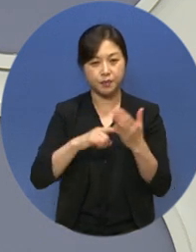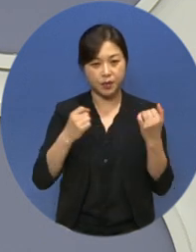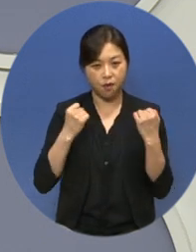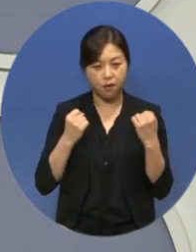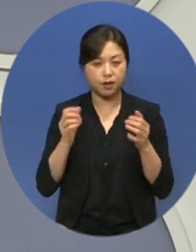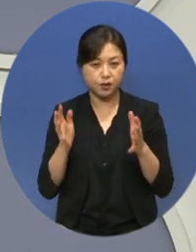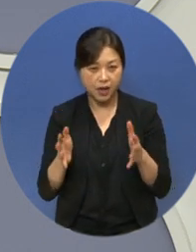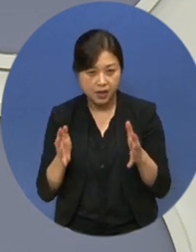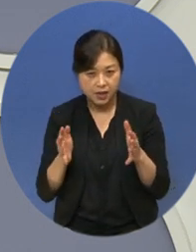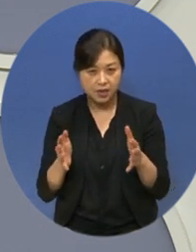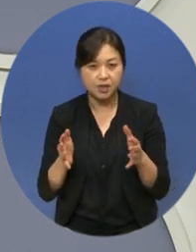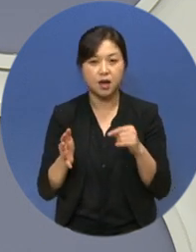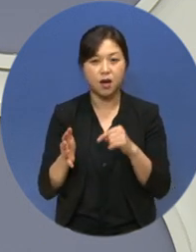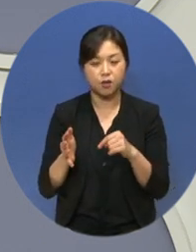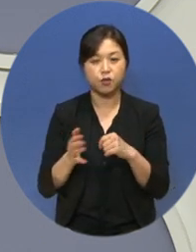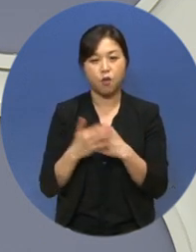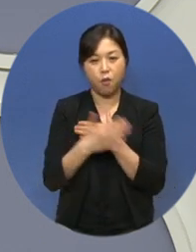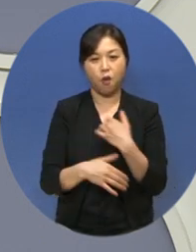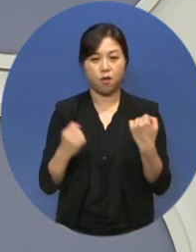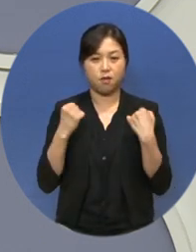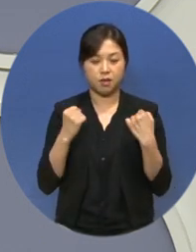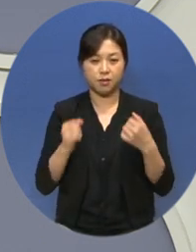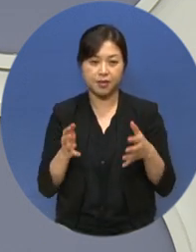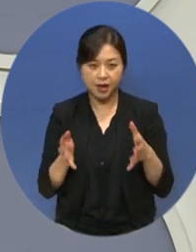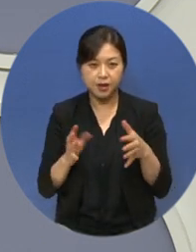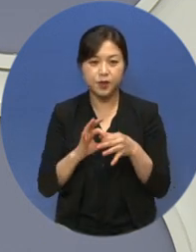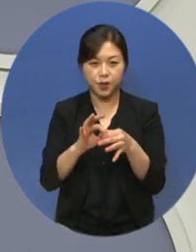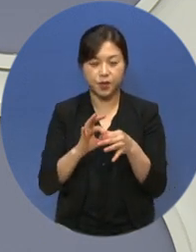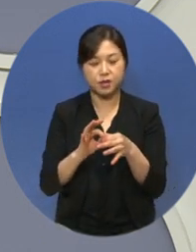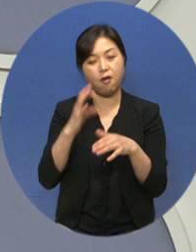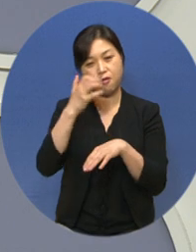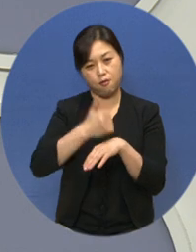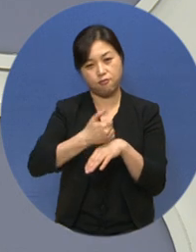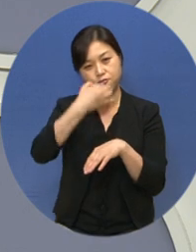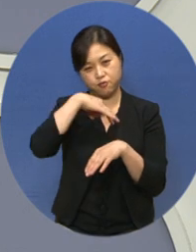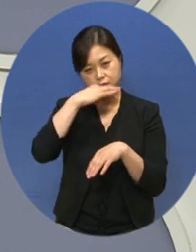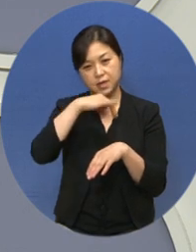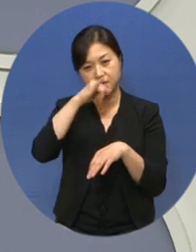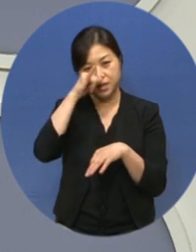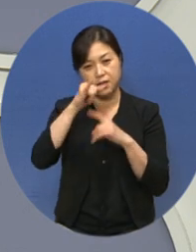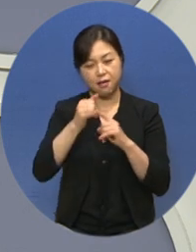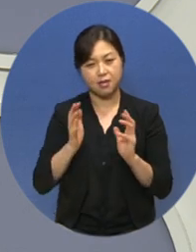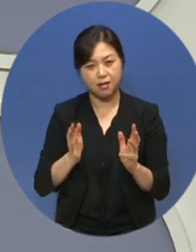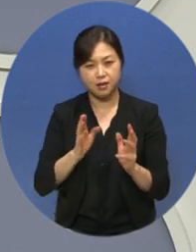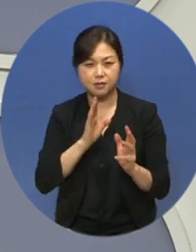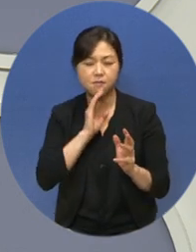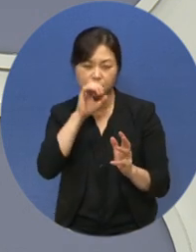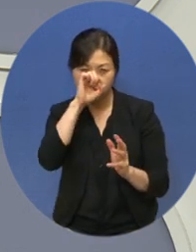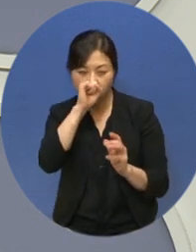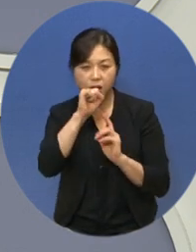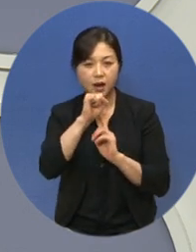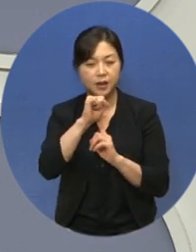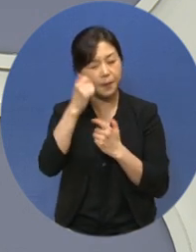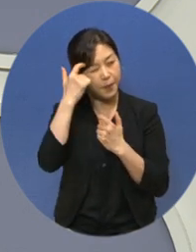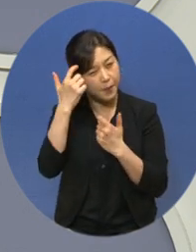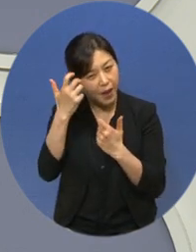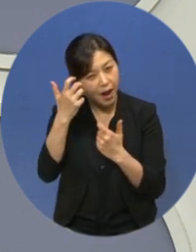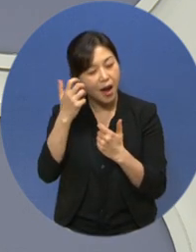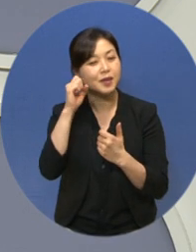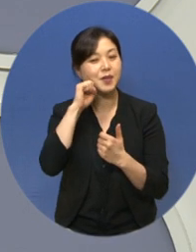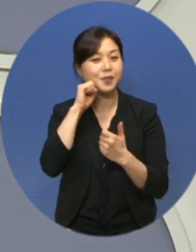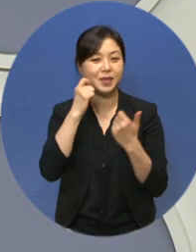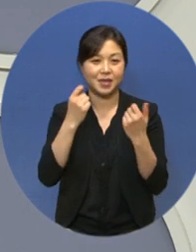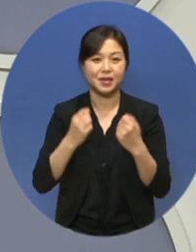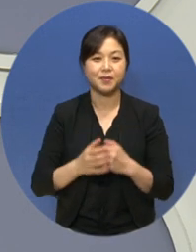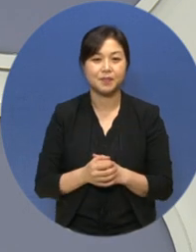탄력을 되찾고 몸 건강도 에 달리 부터 찾을 정도로 달리기에 아주 좋아하는 매니아 다 그런 말씀을